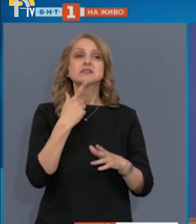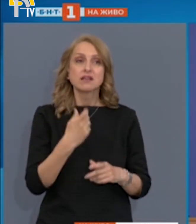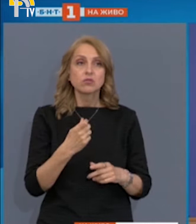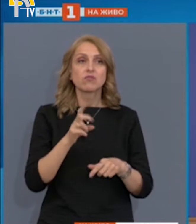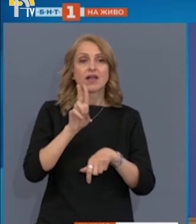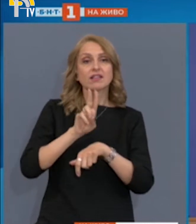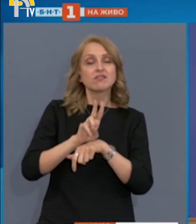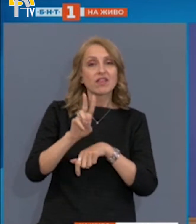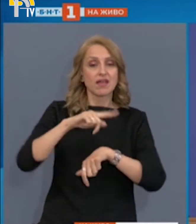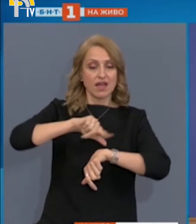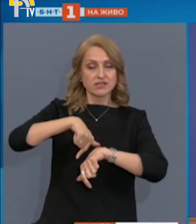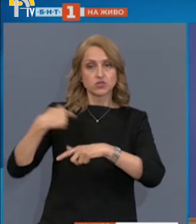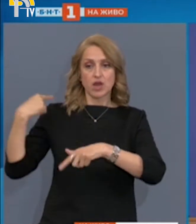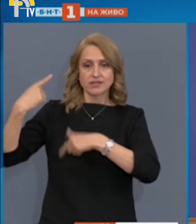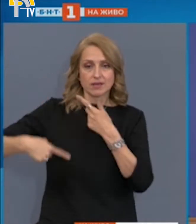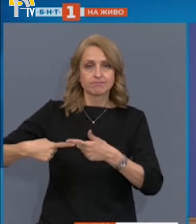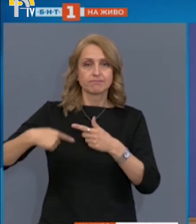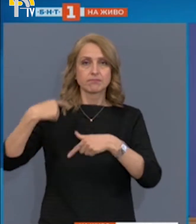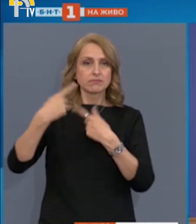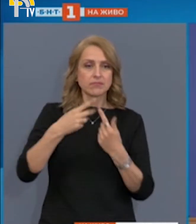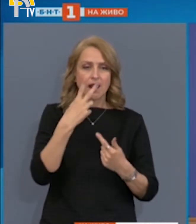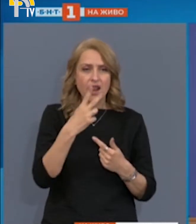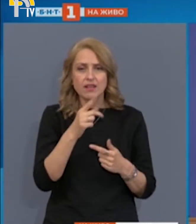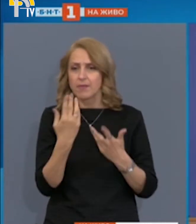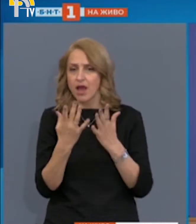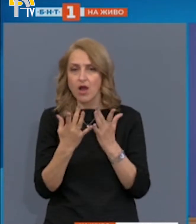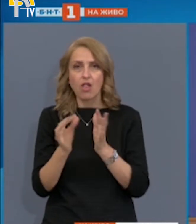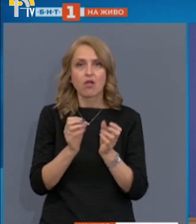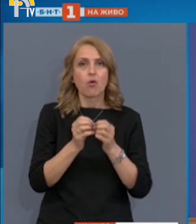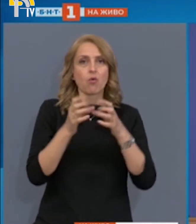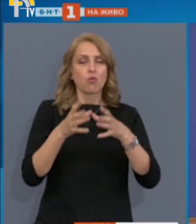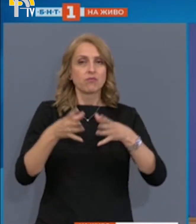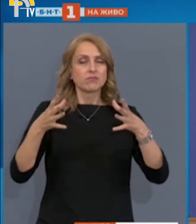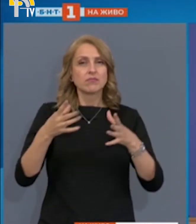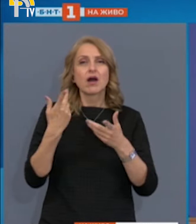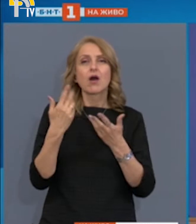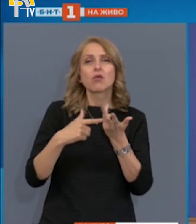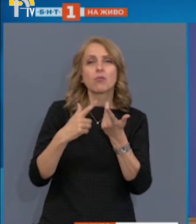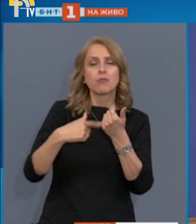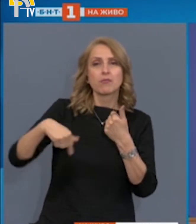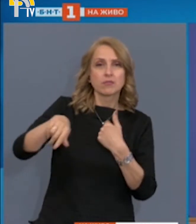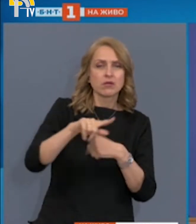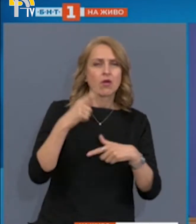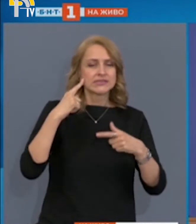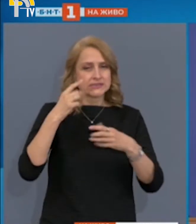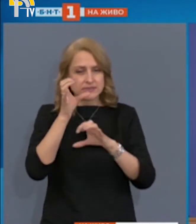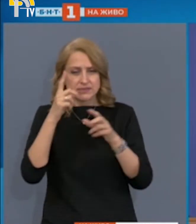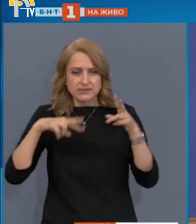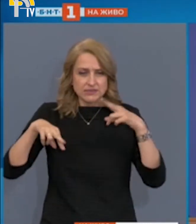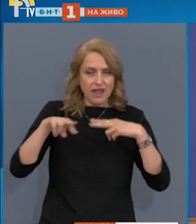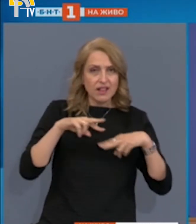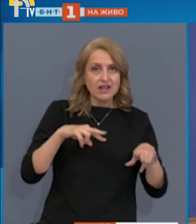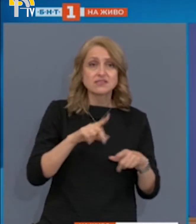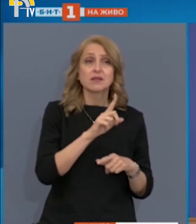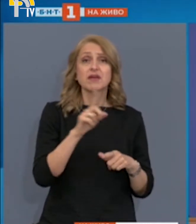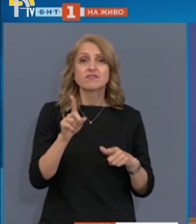база следим всяко едно число, анализираме всяка една тенденция и във всеки един